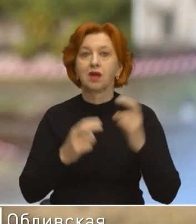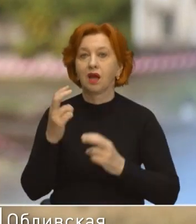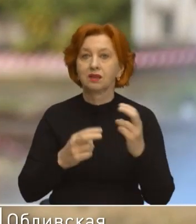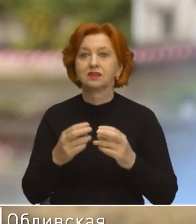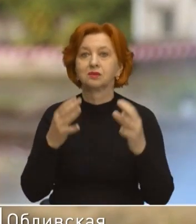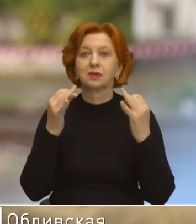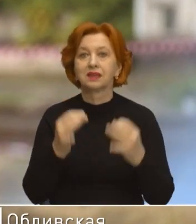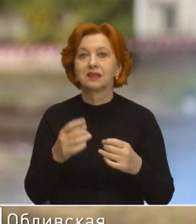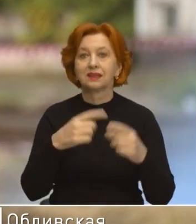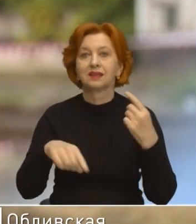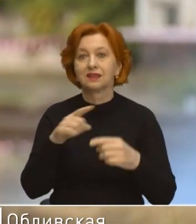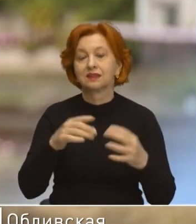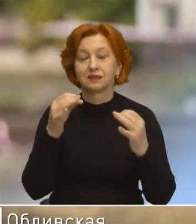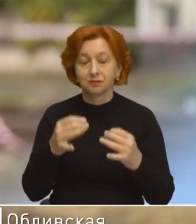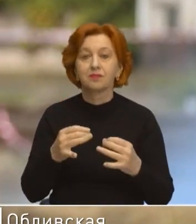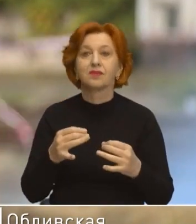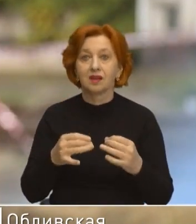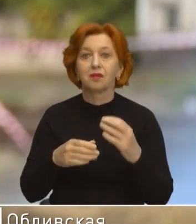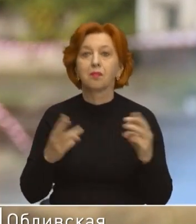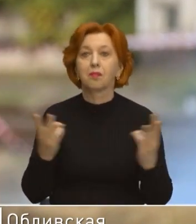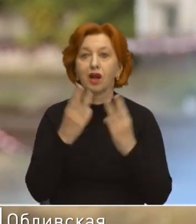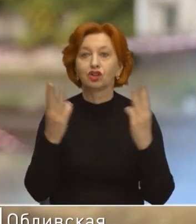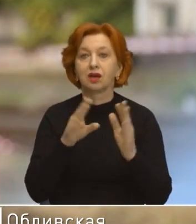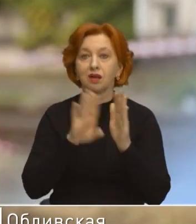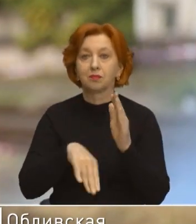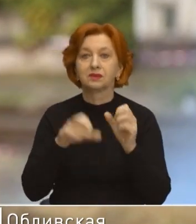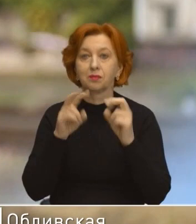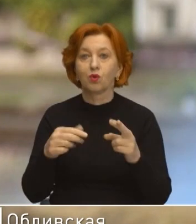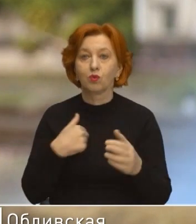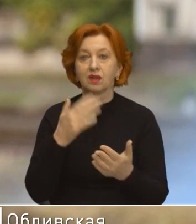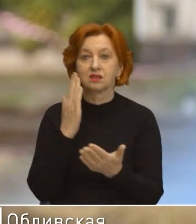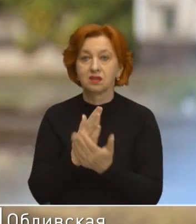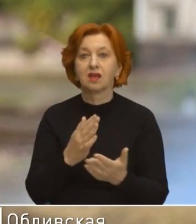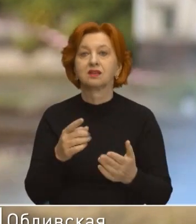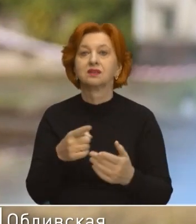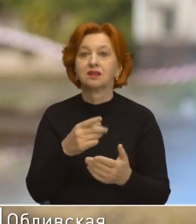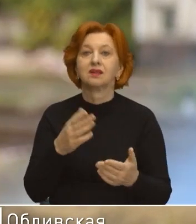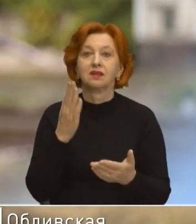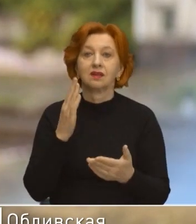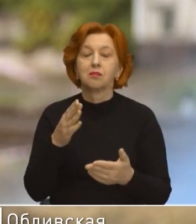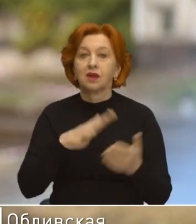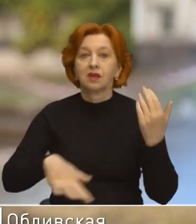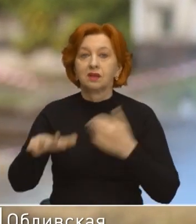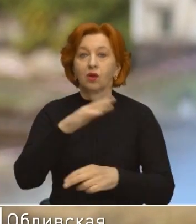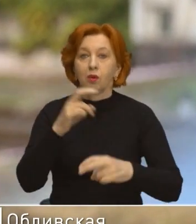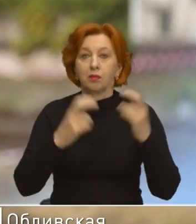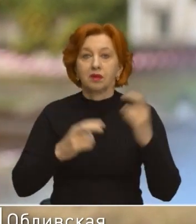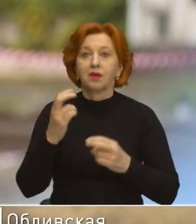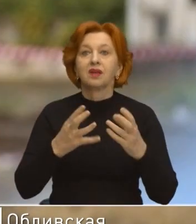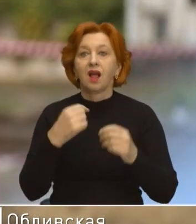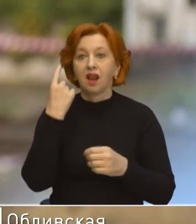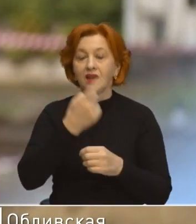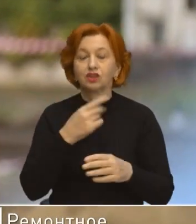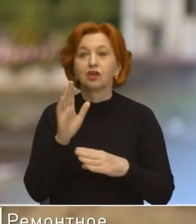С точки зрения пожарной безопасности у нас есть при территории предприятия есть